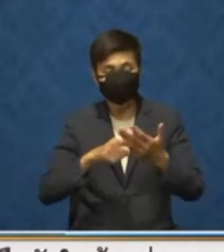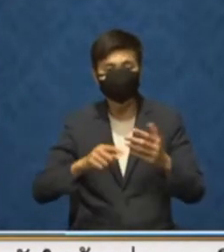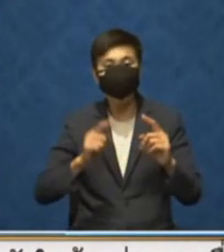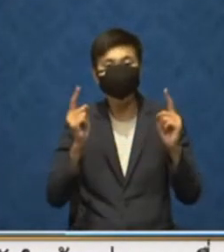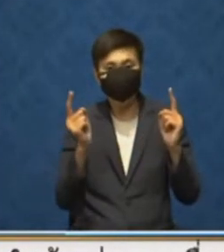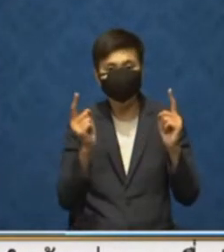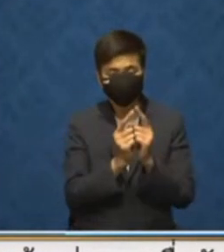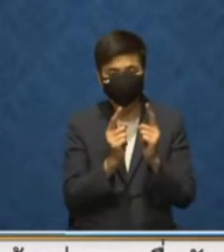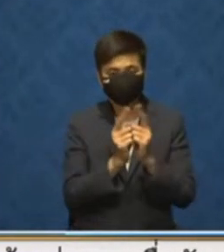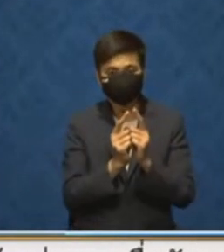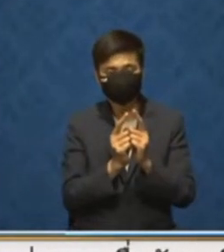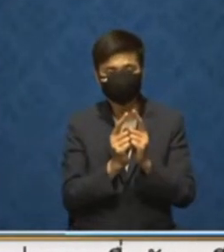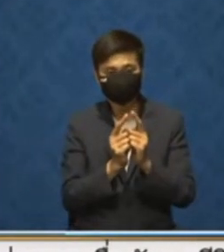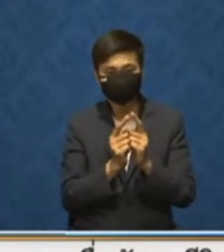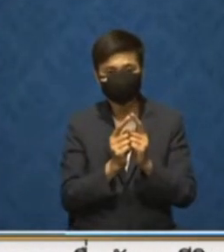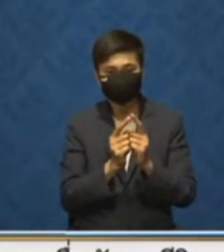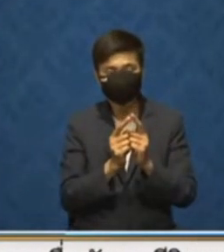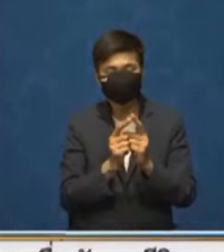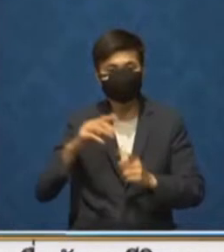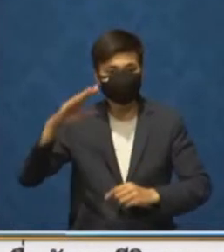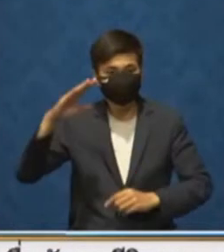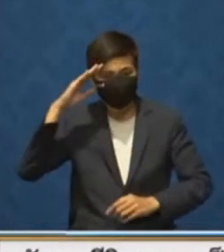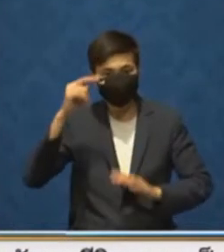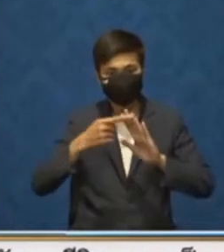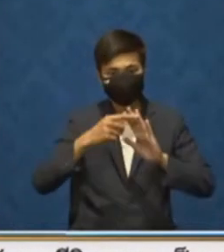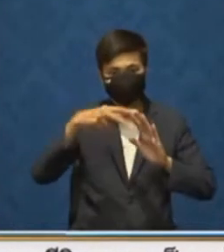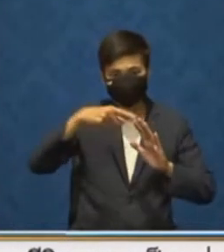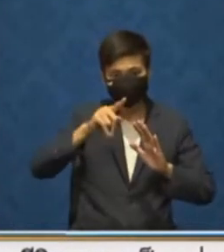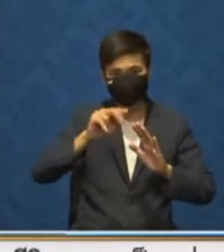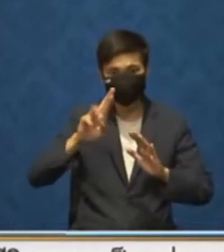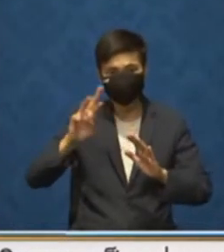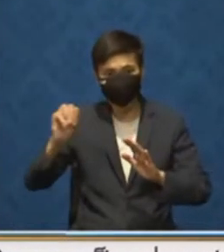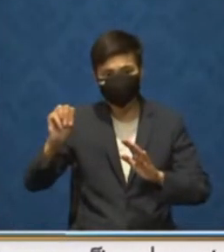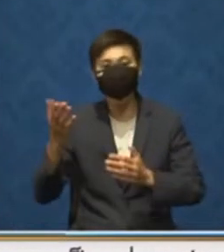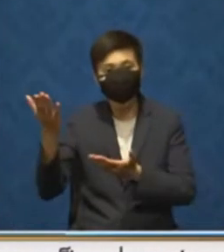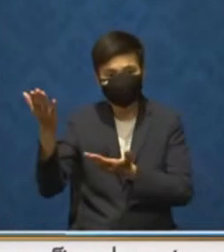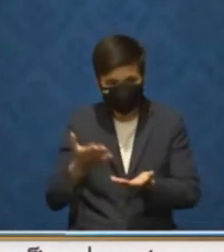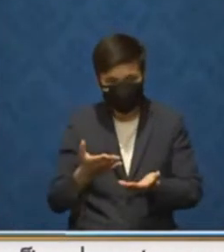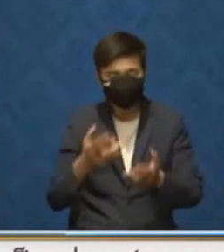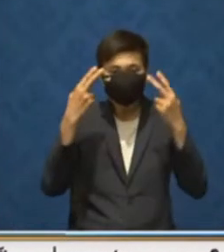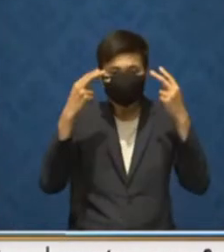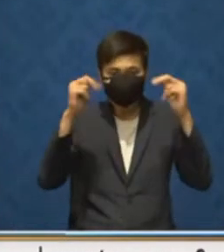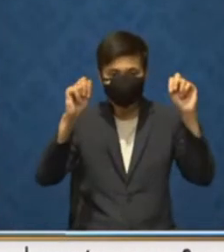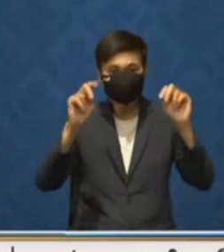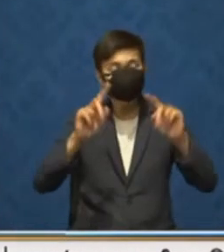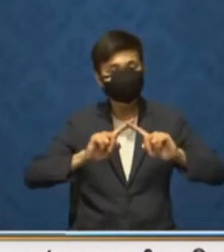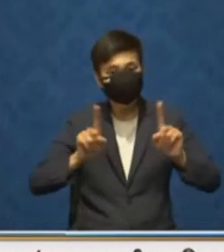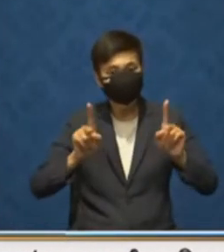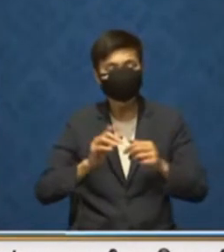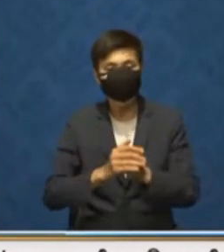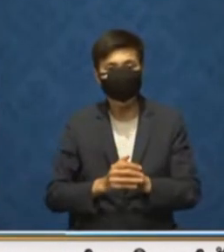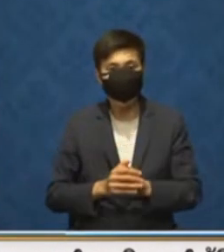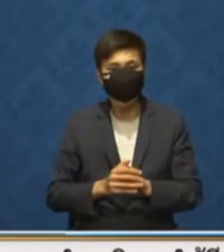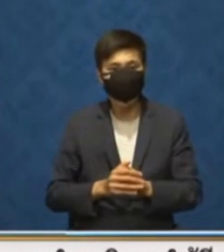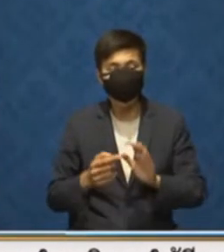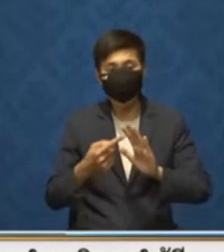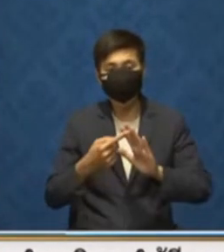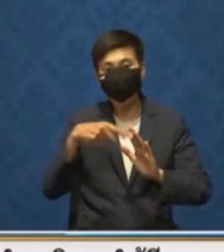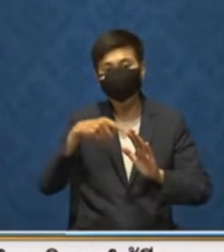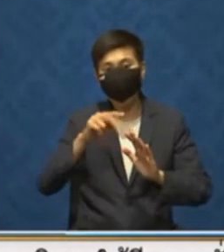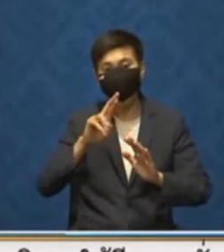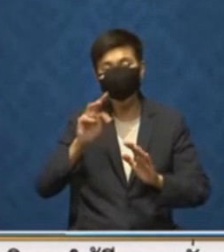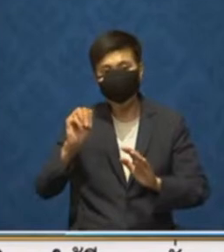เอกเปรมอ่าขอเชิญท่านเป็นนายกอีกครั้งหนึ่งนะครับแต่ท่านพลเอกเปรมซึ่งลงนายกมา